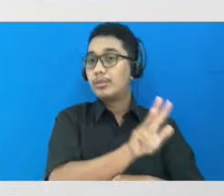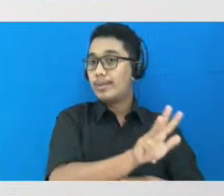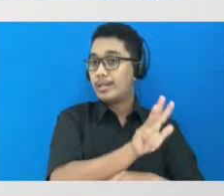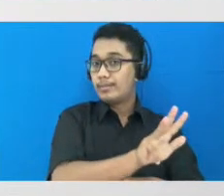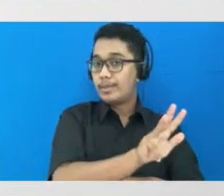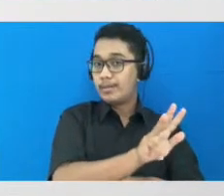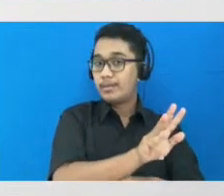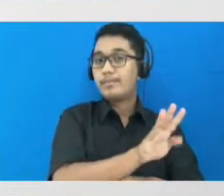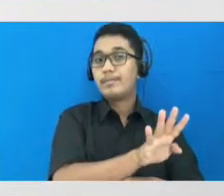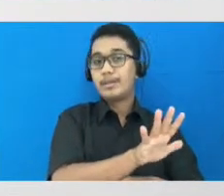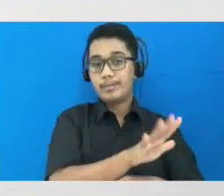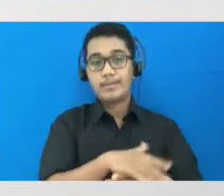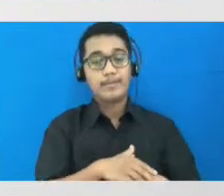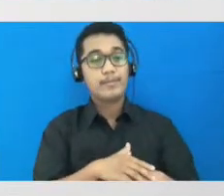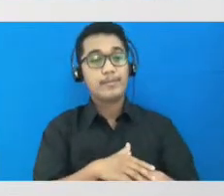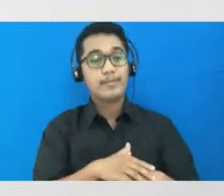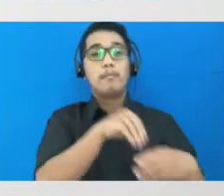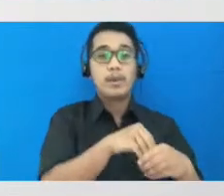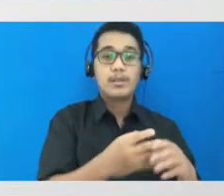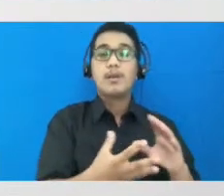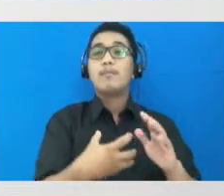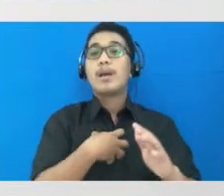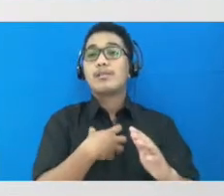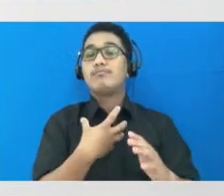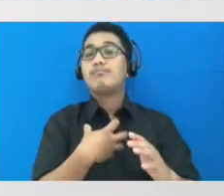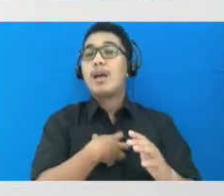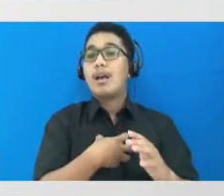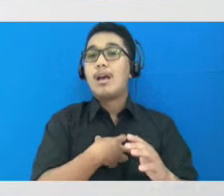di dalam Undang-Undang tentang Hak Asasi Manusia tahun